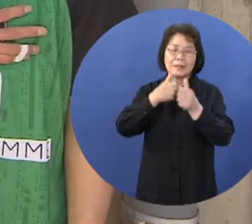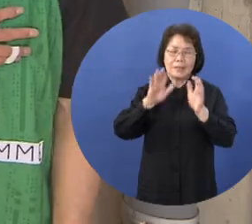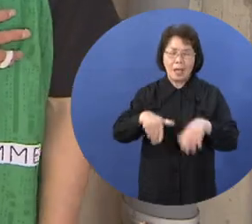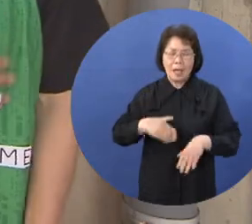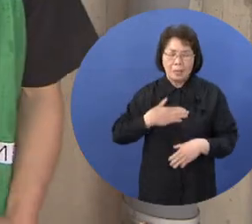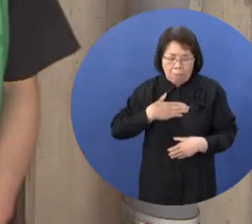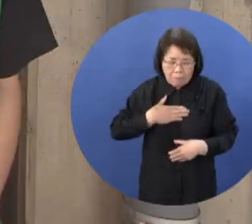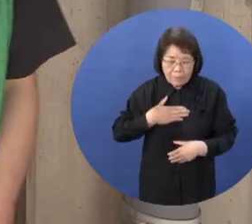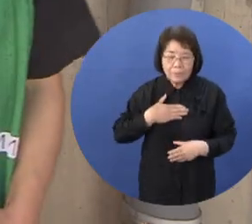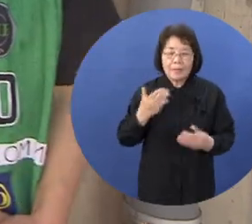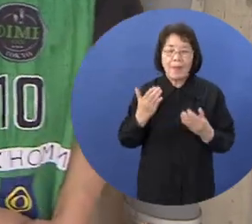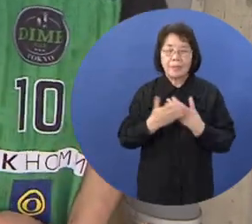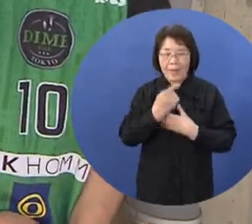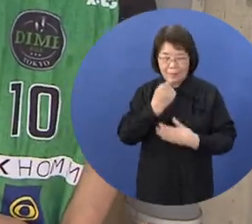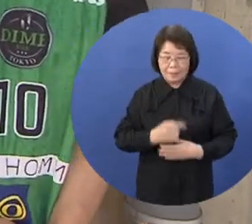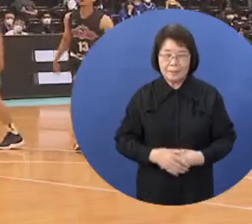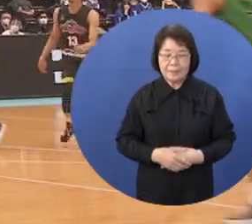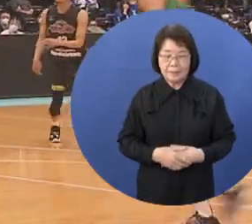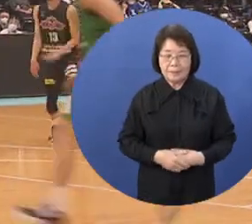でした。